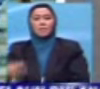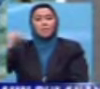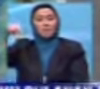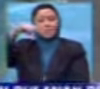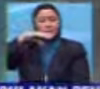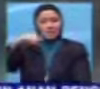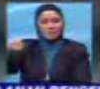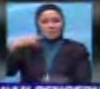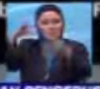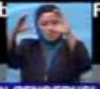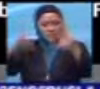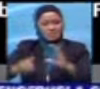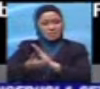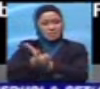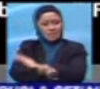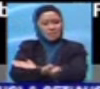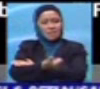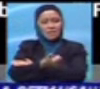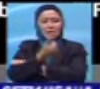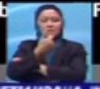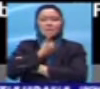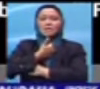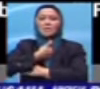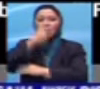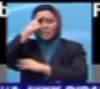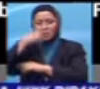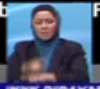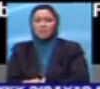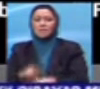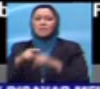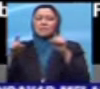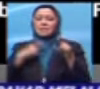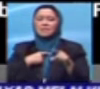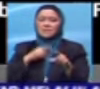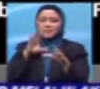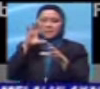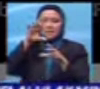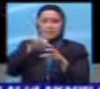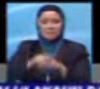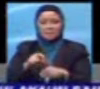tersendiri untuk mewarnai arena sukan bola sepak negara.